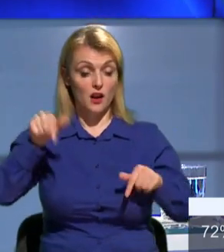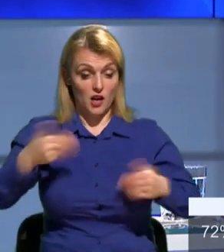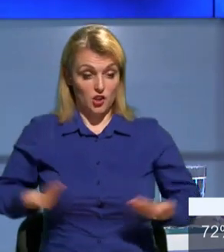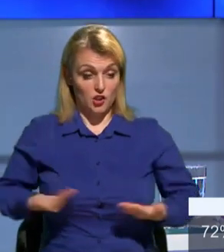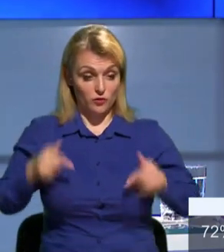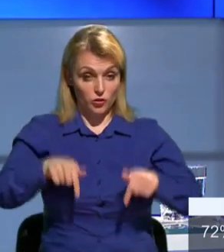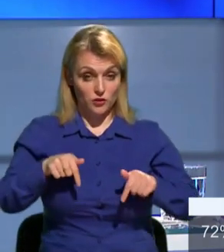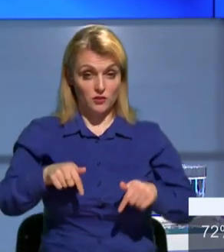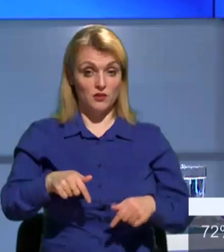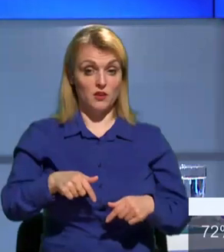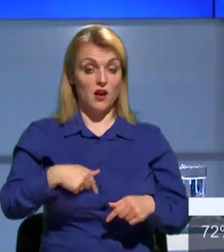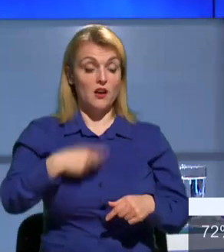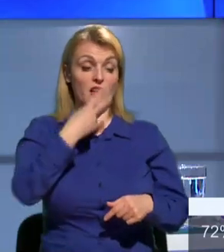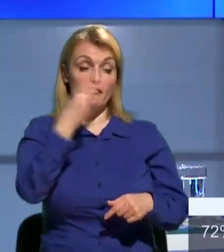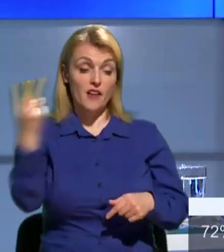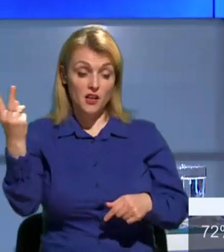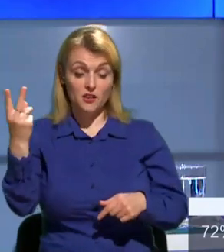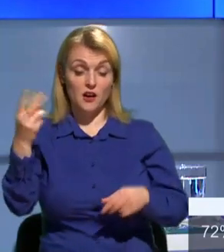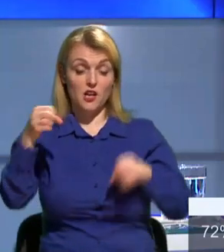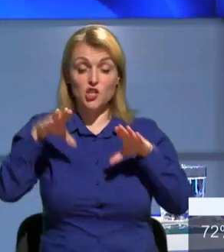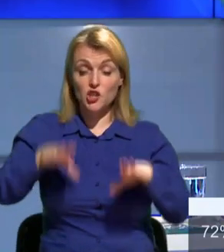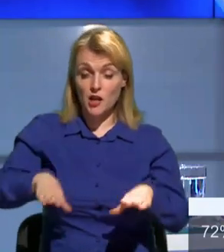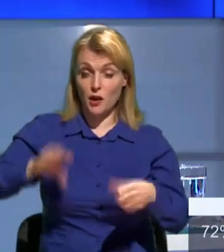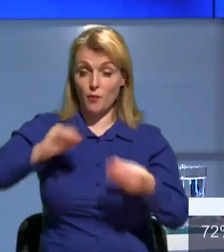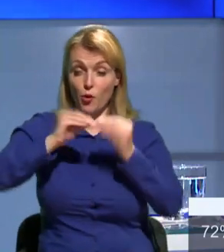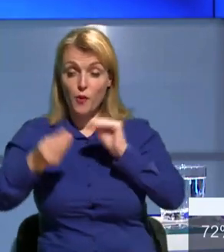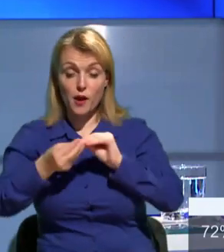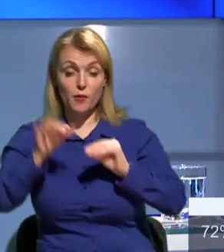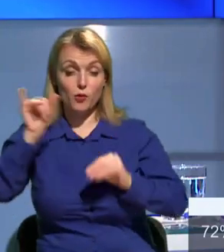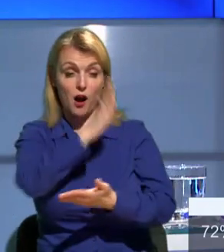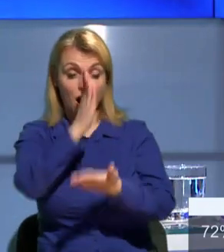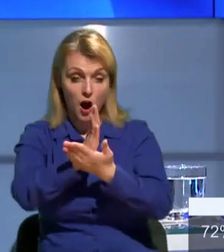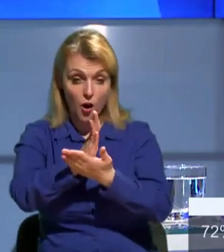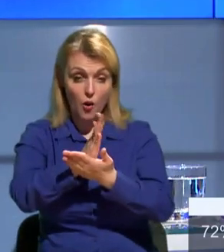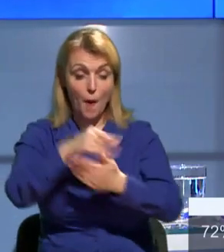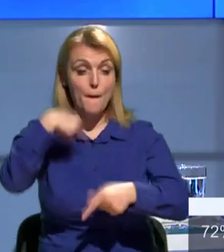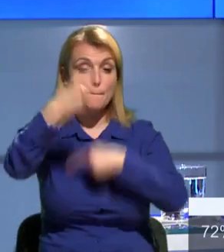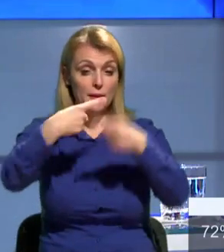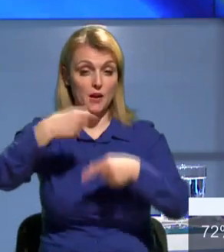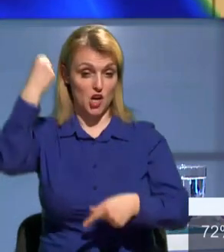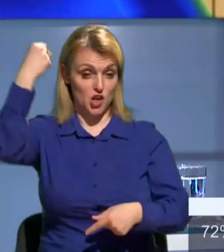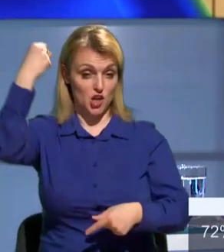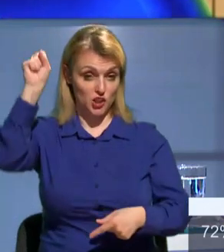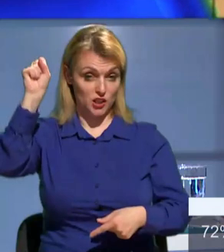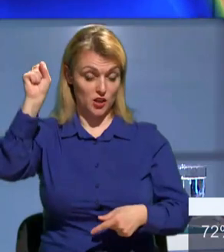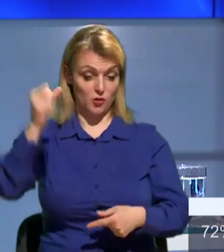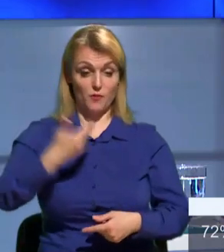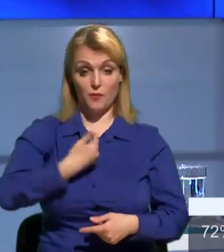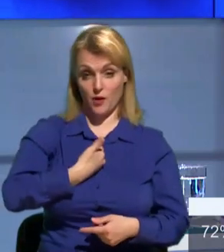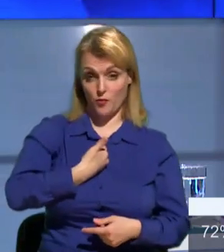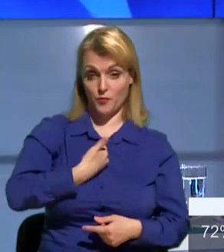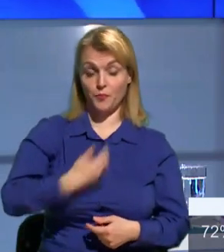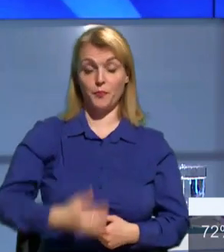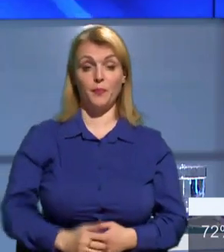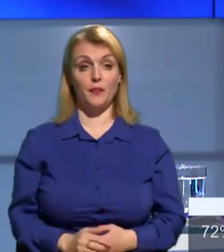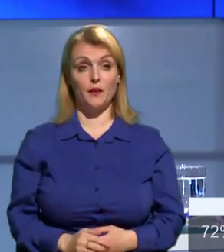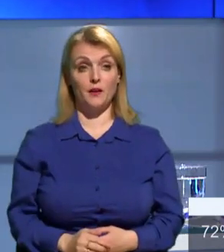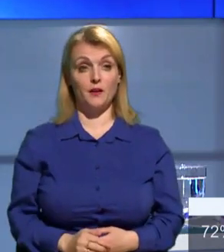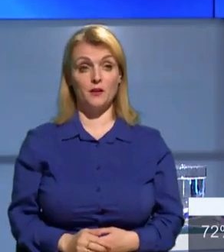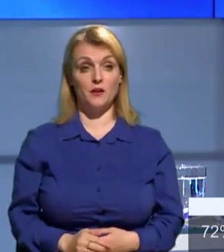noastră își văd soluționarea problemelor care se ciocnesc prin câștigul actualului președinte.